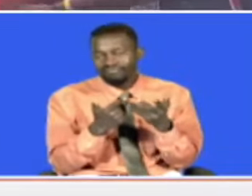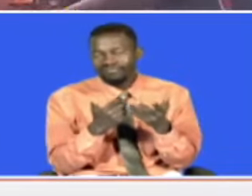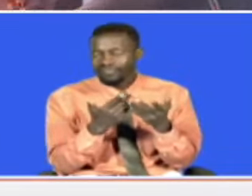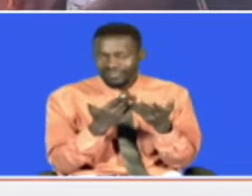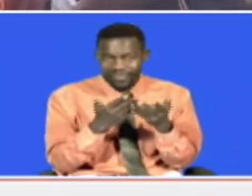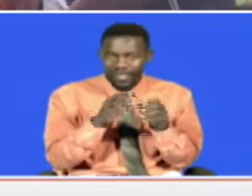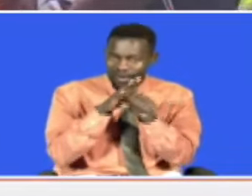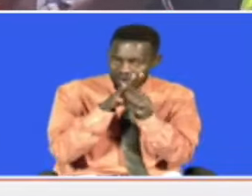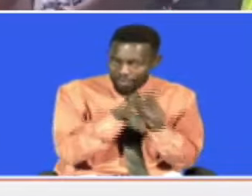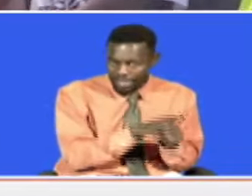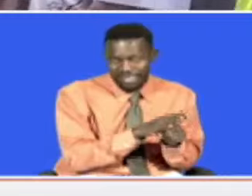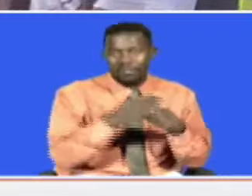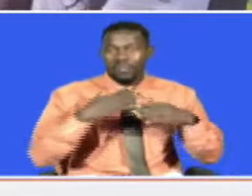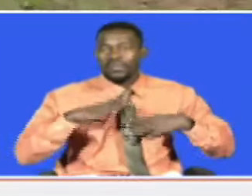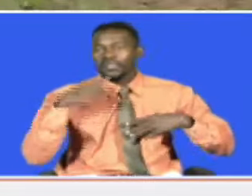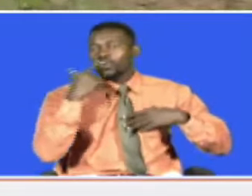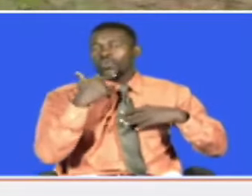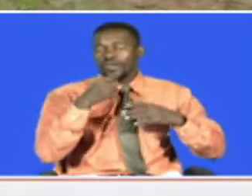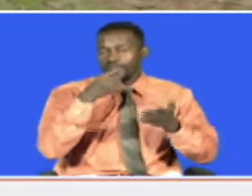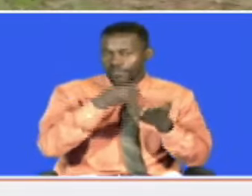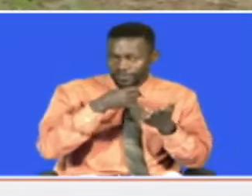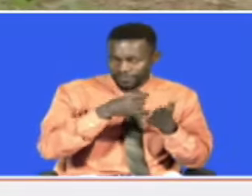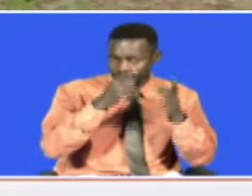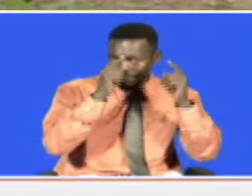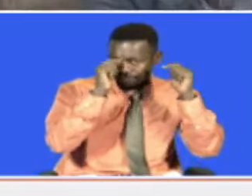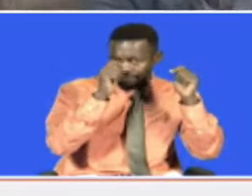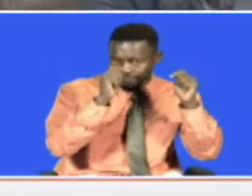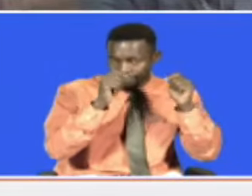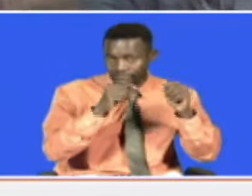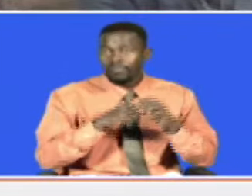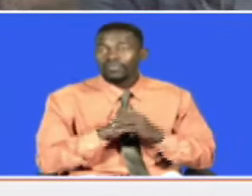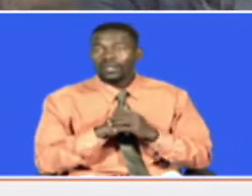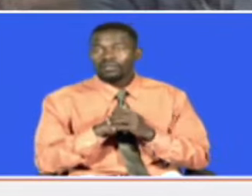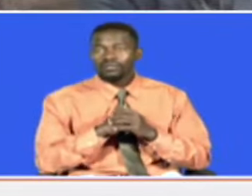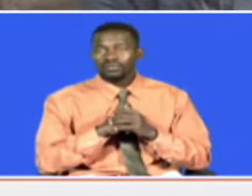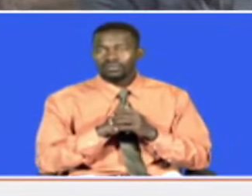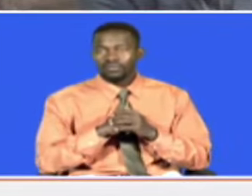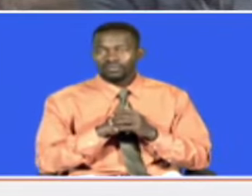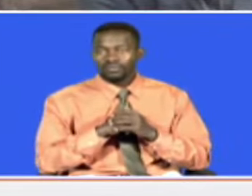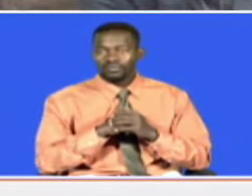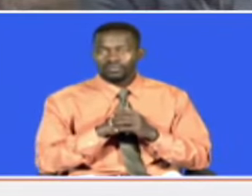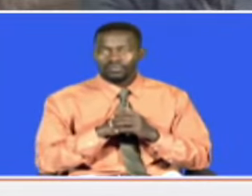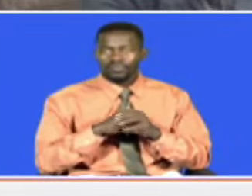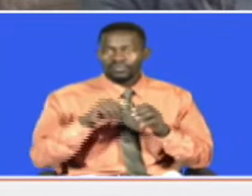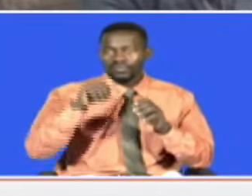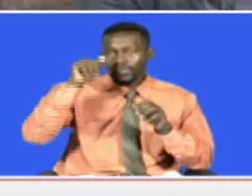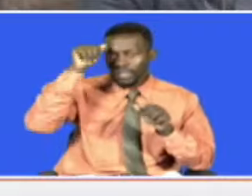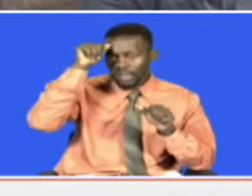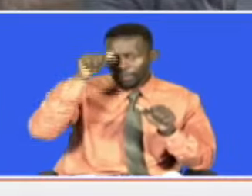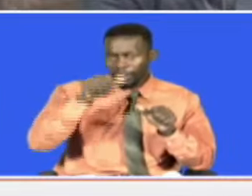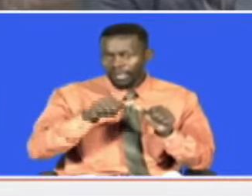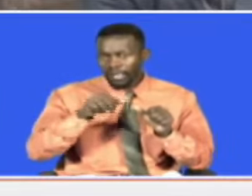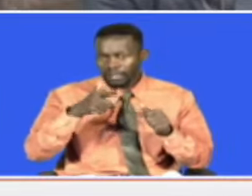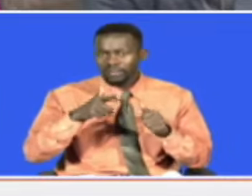kusalimu amri, alirejesha baadhi ya mawaziri. Nyinyi mnamkumbuka wale mlikuwa wakubwa